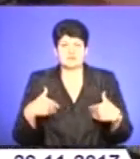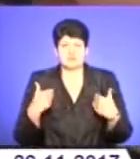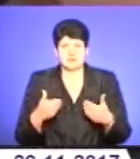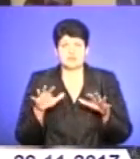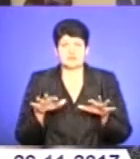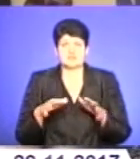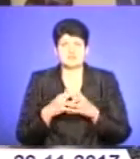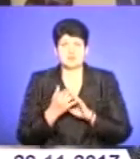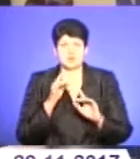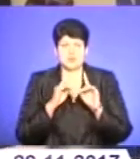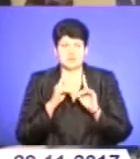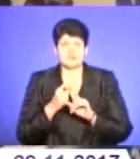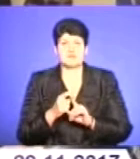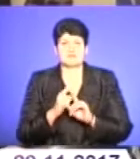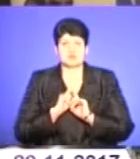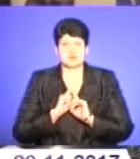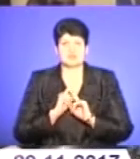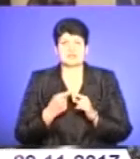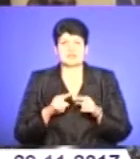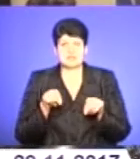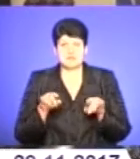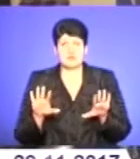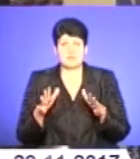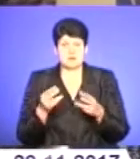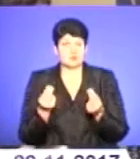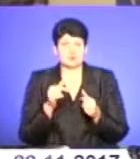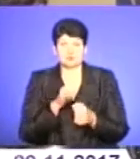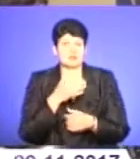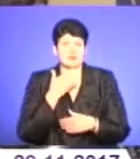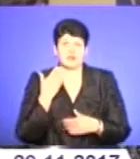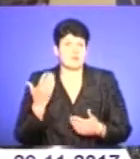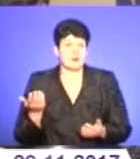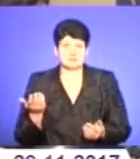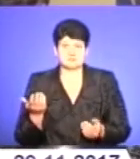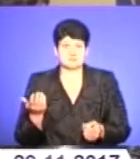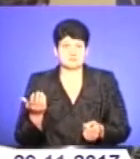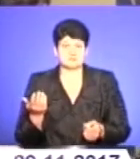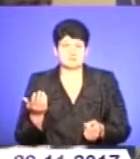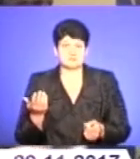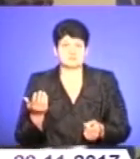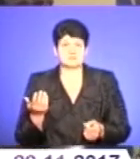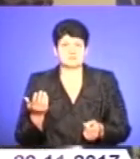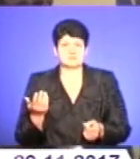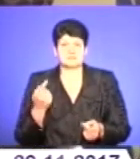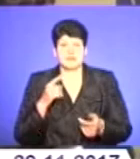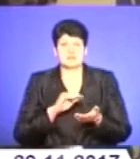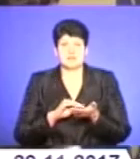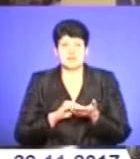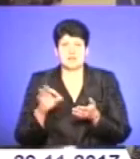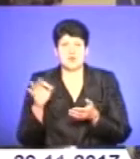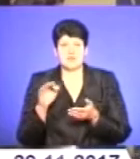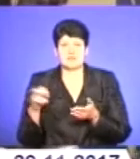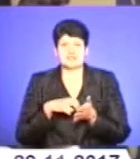голови сільської ради, вони мені відповіли, що на даний момент коштів в них таких немає, І що ще, я навіть писала офіційний лист